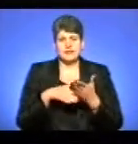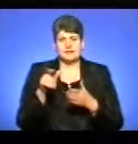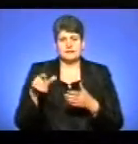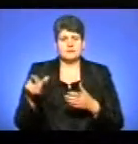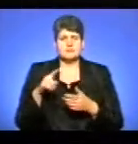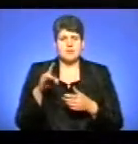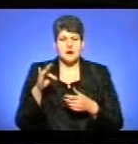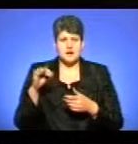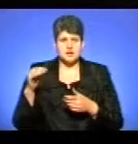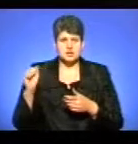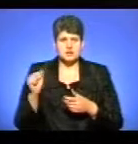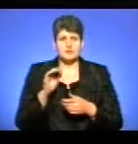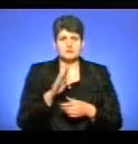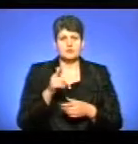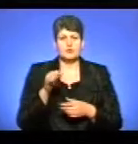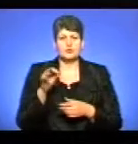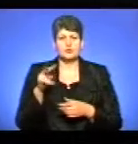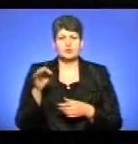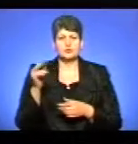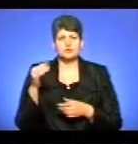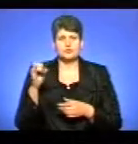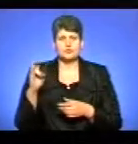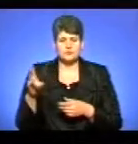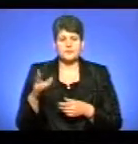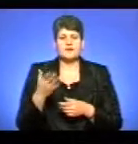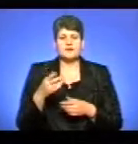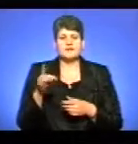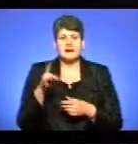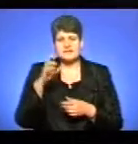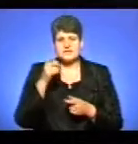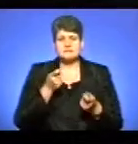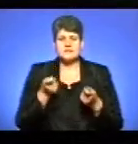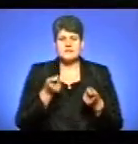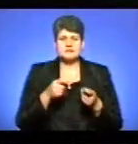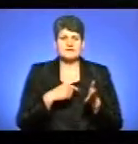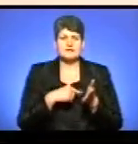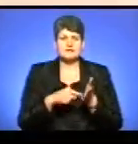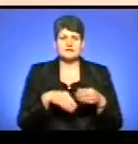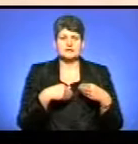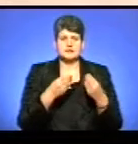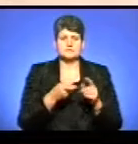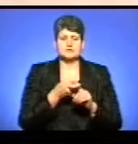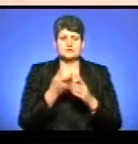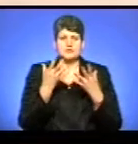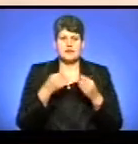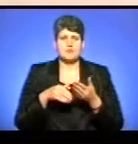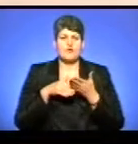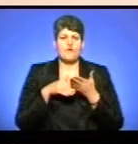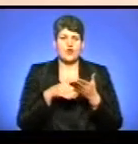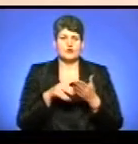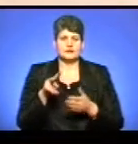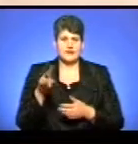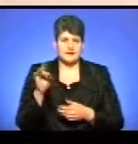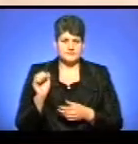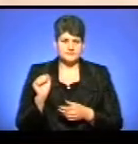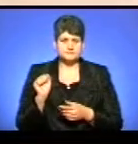спротиву Збаразького району Володимир Голоднюк. В райдержадміністрації відзнаки їм вручив з нагоди Дня волонтера. Зараз